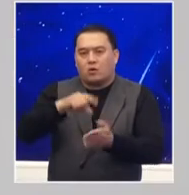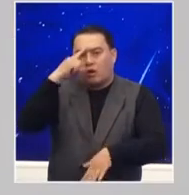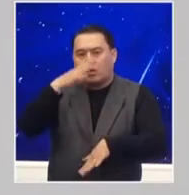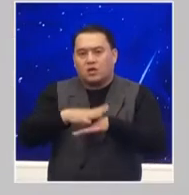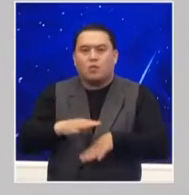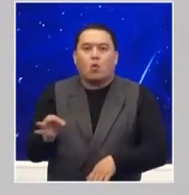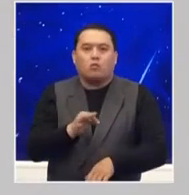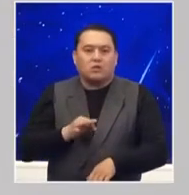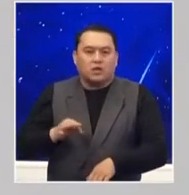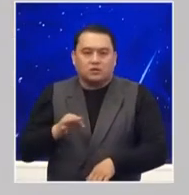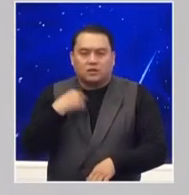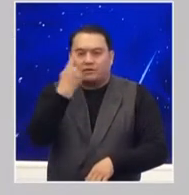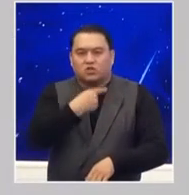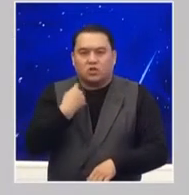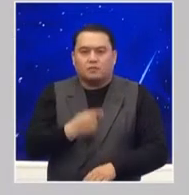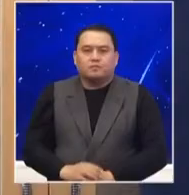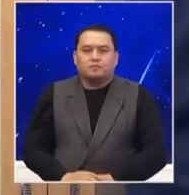аким Алматинской области Амандык Баталов.